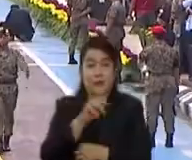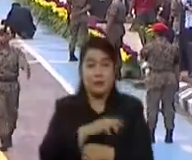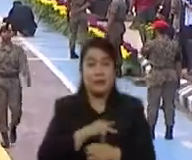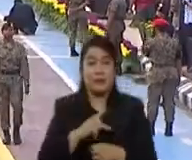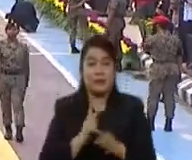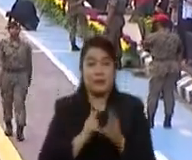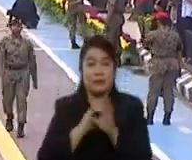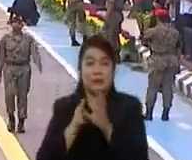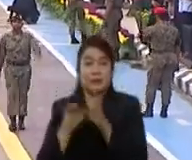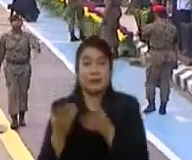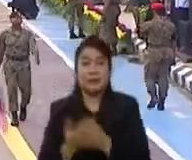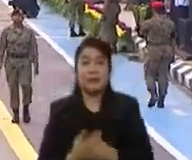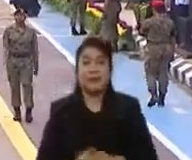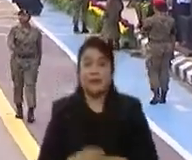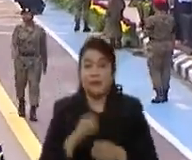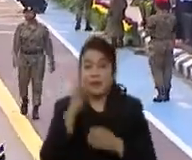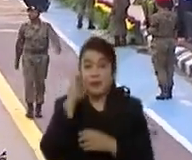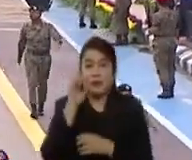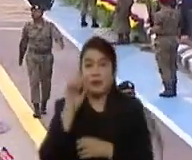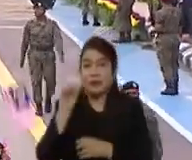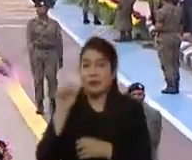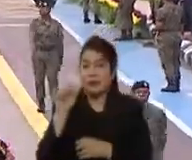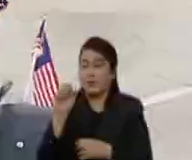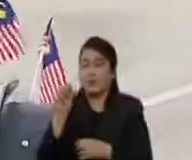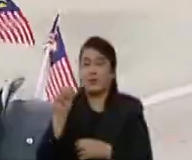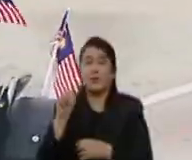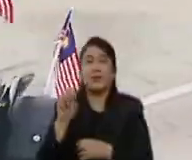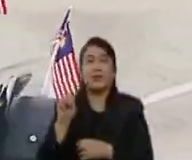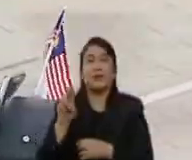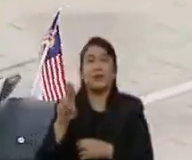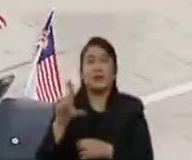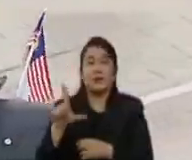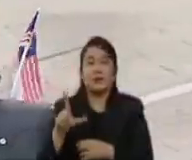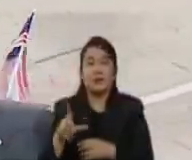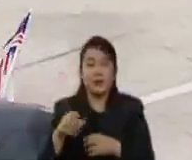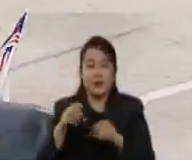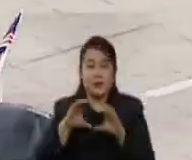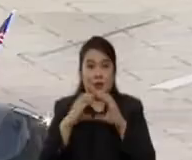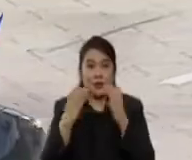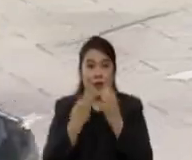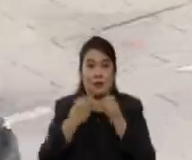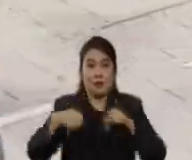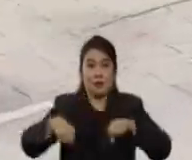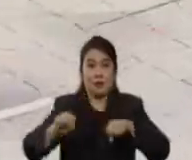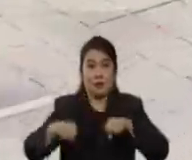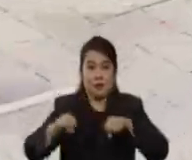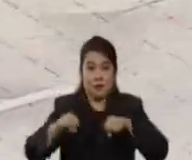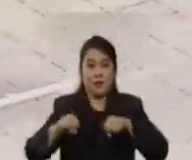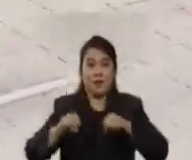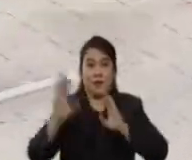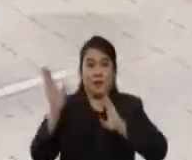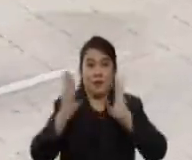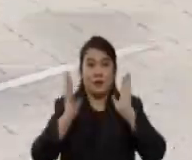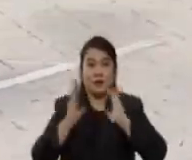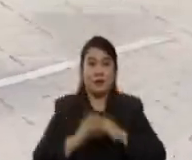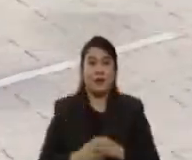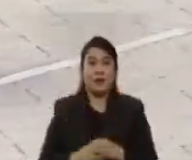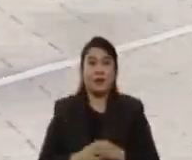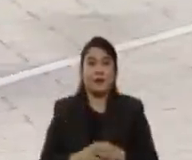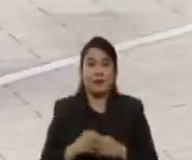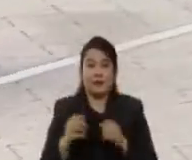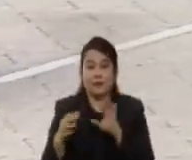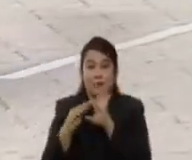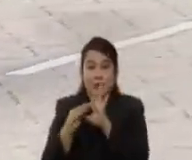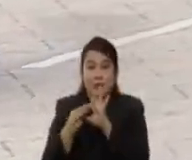Bahrain bin Muhammad Hanafiah, Penasihat Kelab Pemotoran BMW K16 Malaysia. Rakan